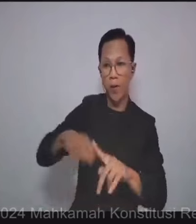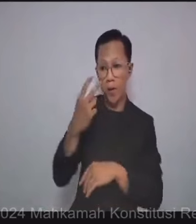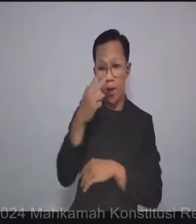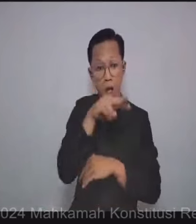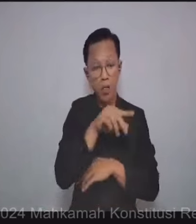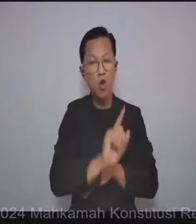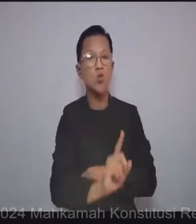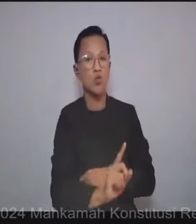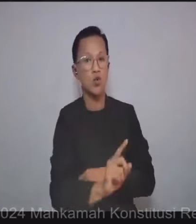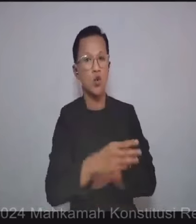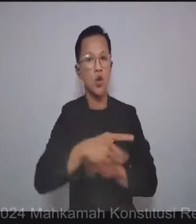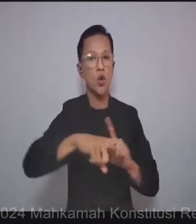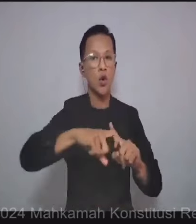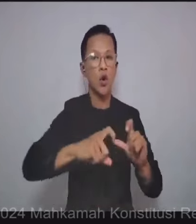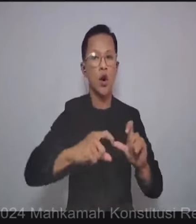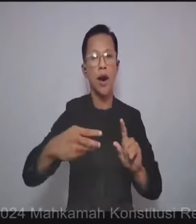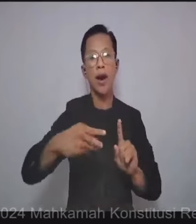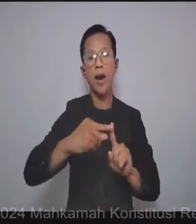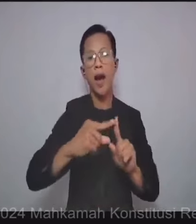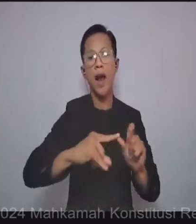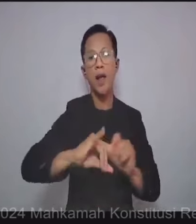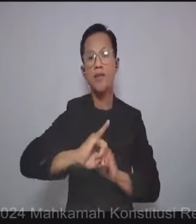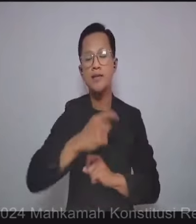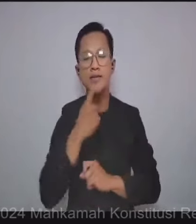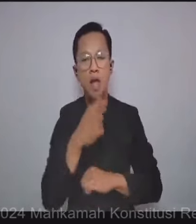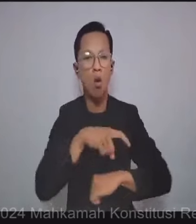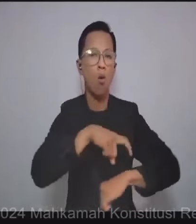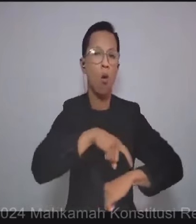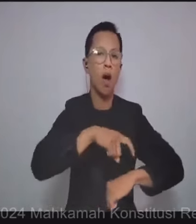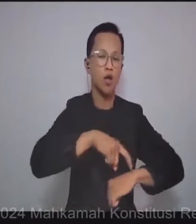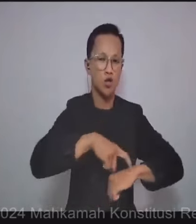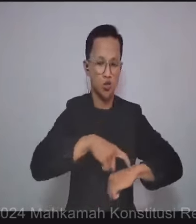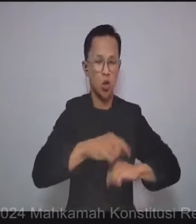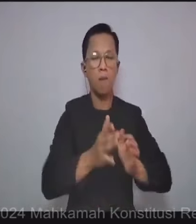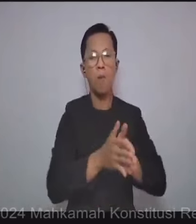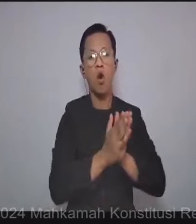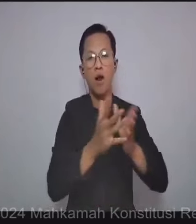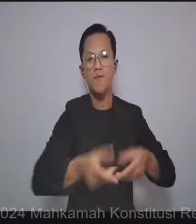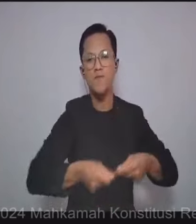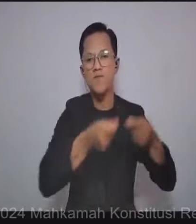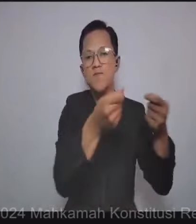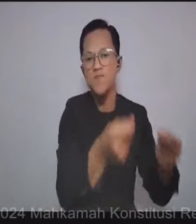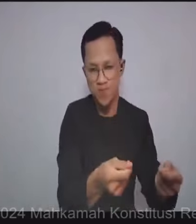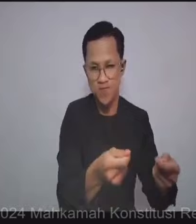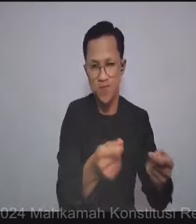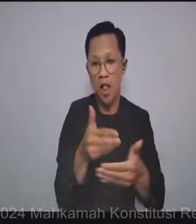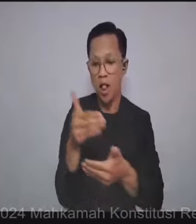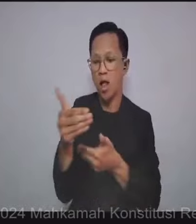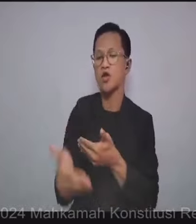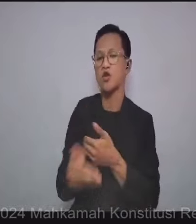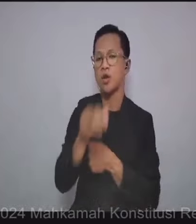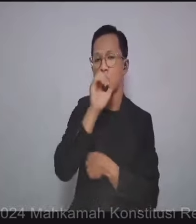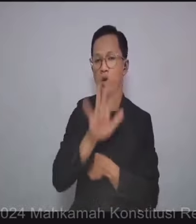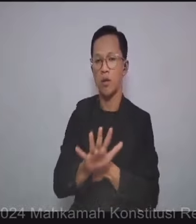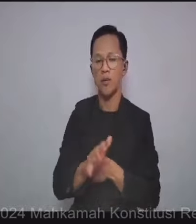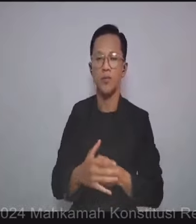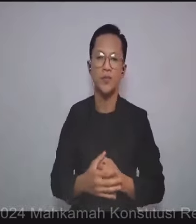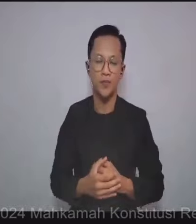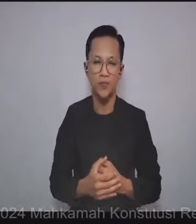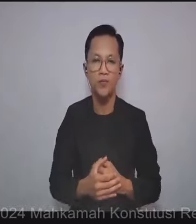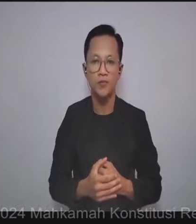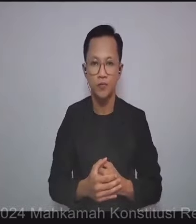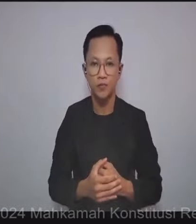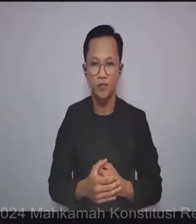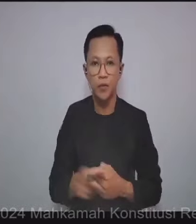dahulu Eksepsi pihak terkait mengenai tenggang waktu pengajuan permohonan selanjutnya dianggap diucapkan bahwa pemohon